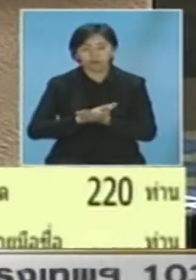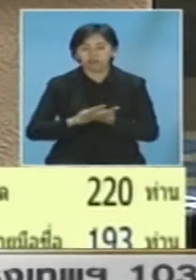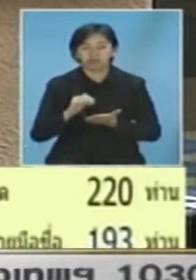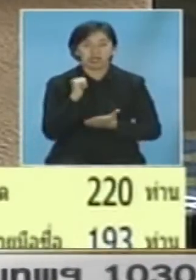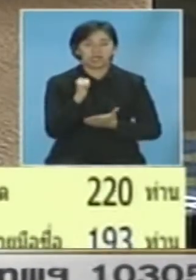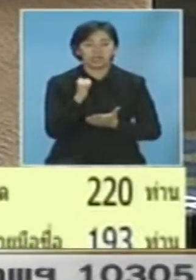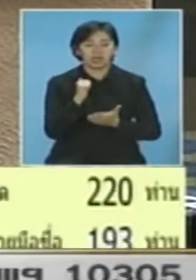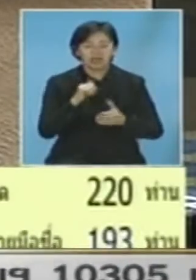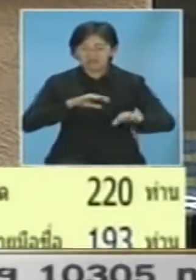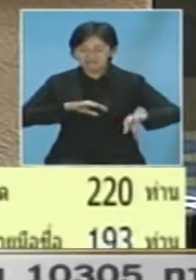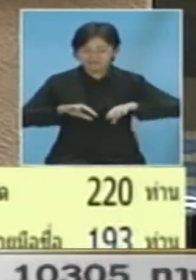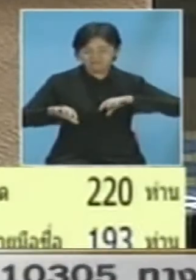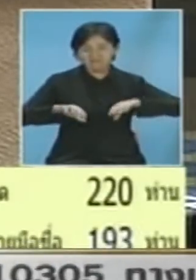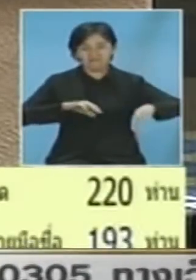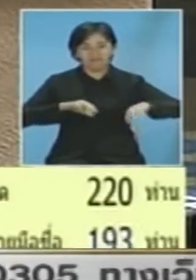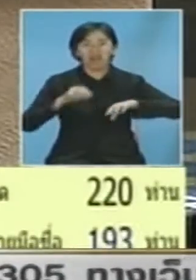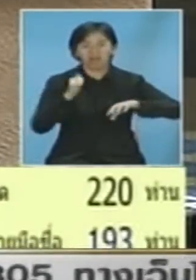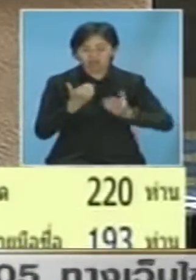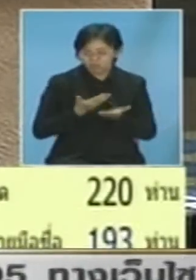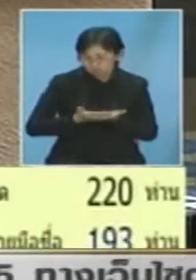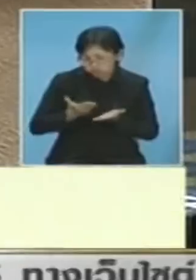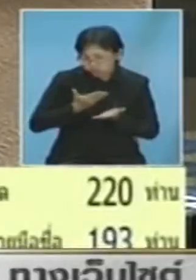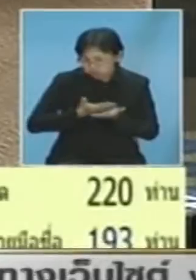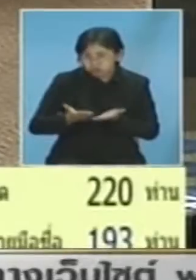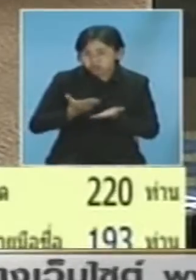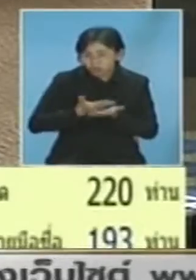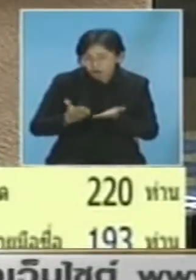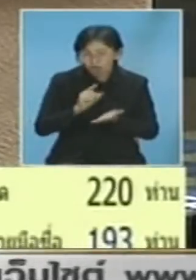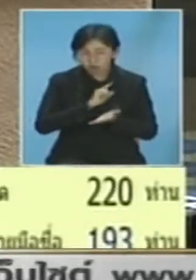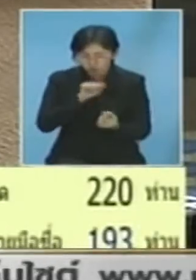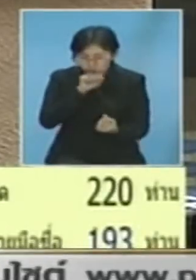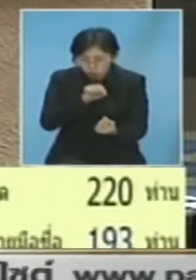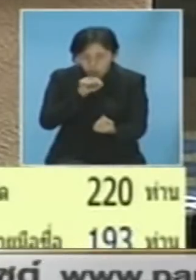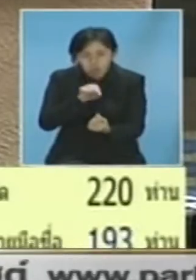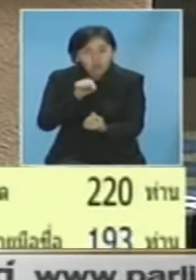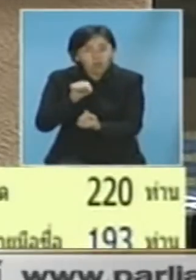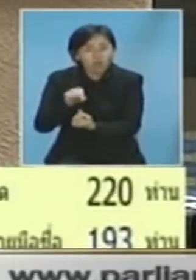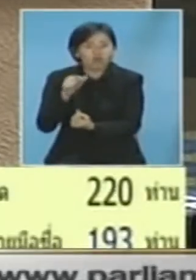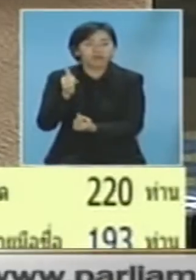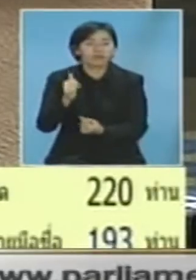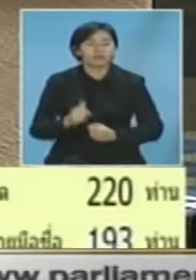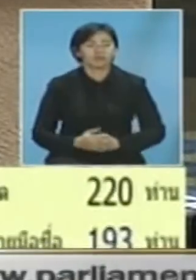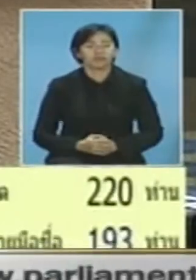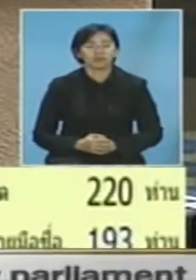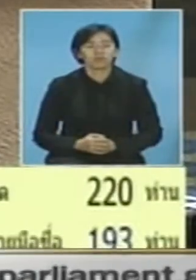ความมีประสิทธิภาพความคุ้มค่าในเชิงภารกิจของรัฐ